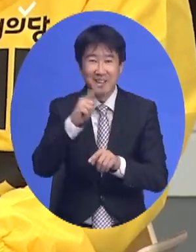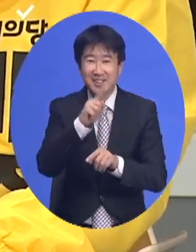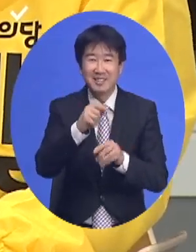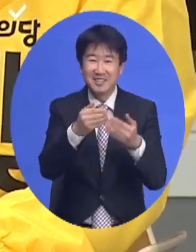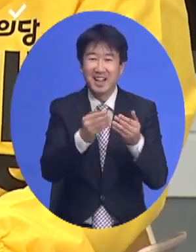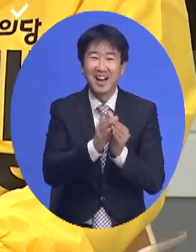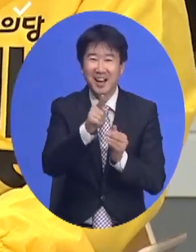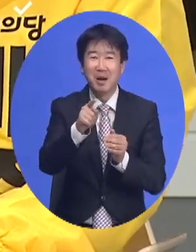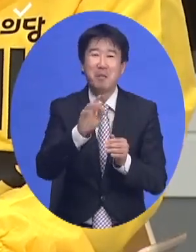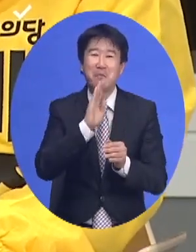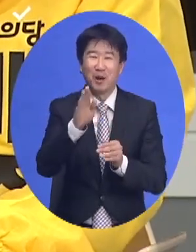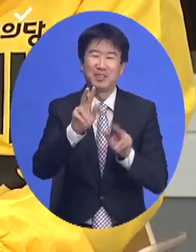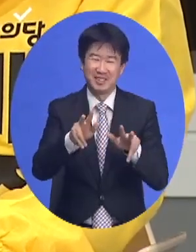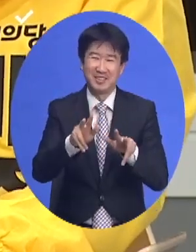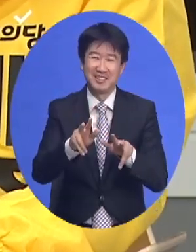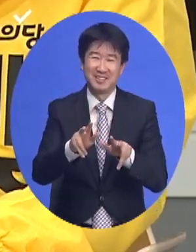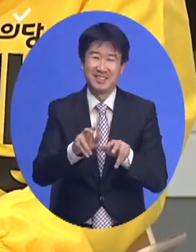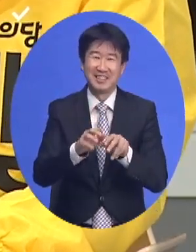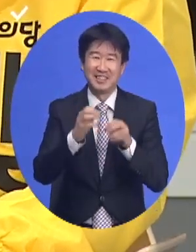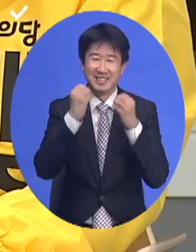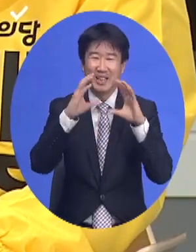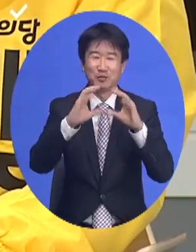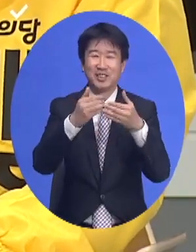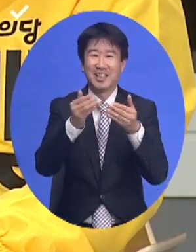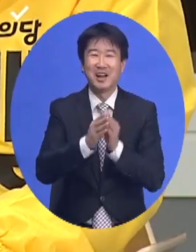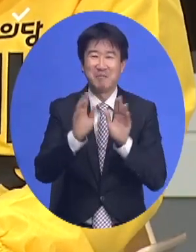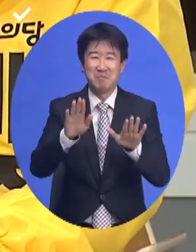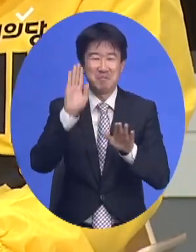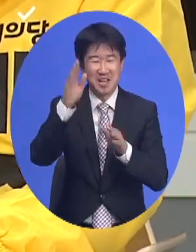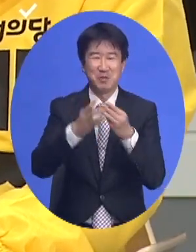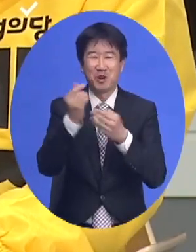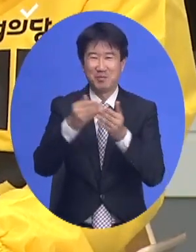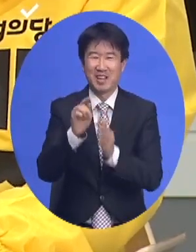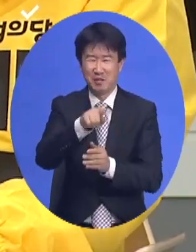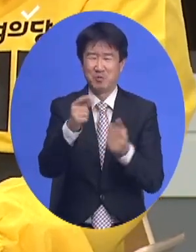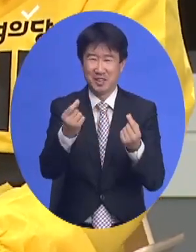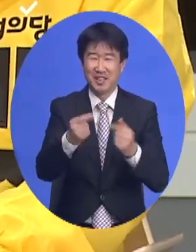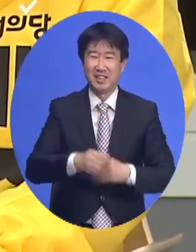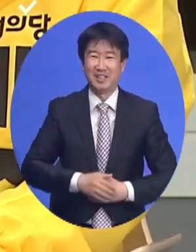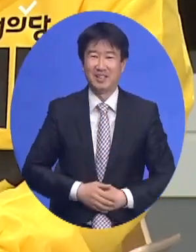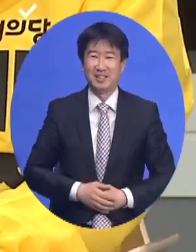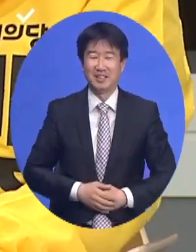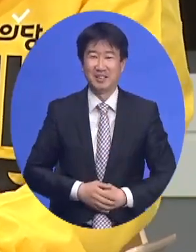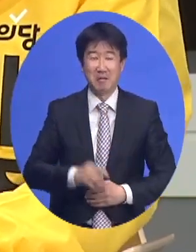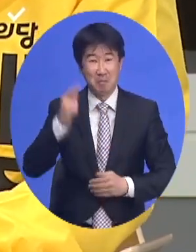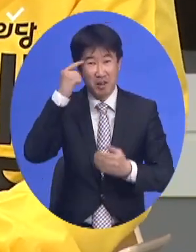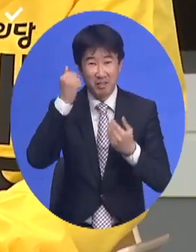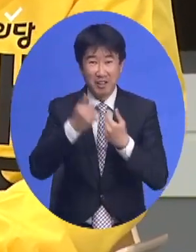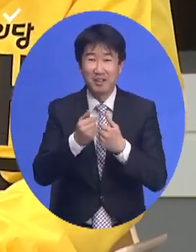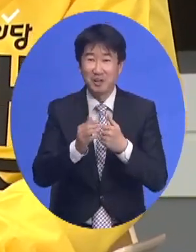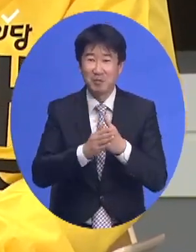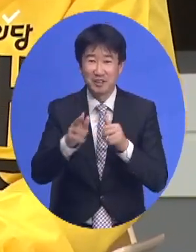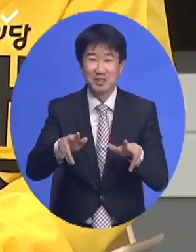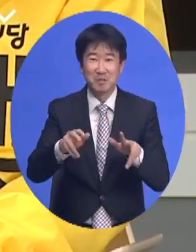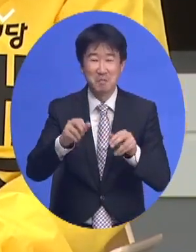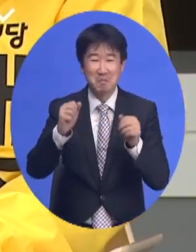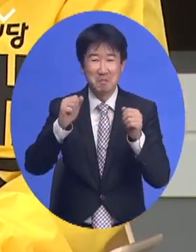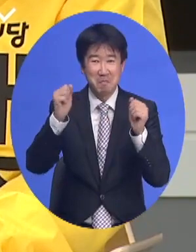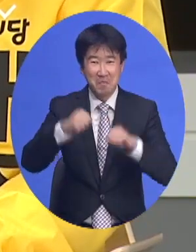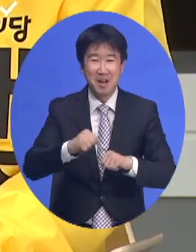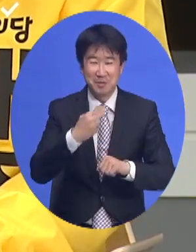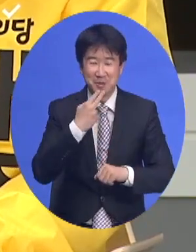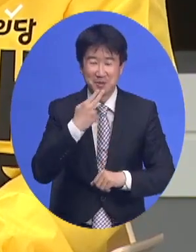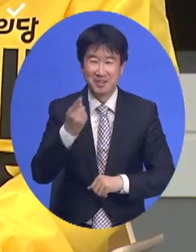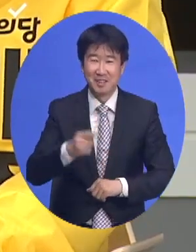당이든지 그거는 그게 바로 지금 당시 새누리당 지금의 미래통합당입니다. 근데 지금 그 반대를 했기 때문에 통과가 안 된 겁니다.